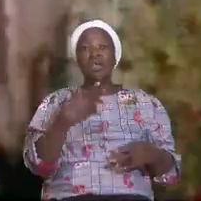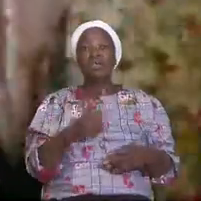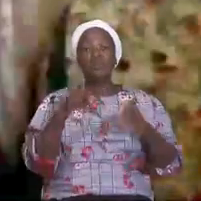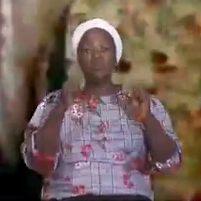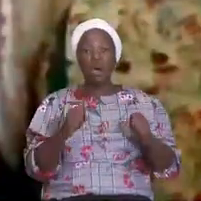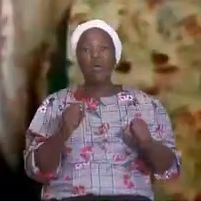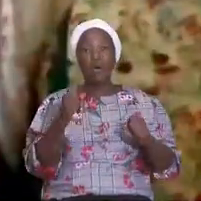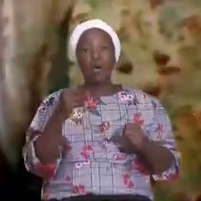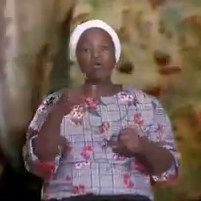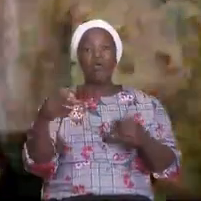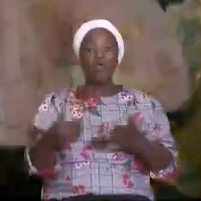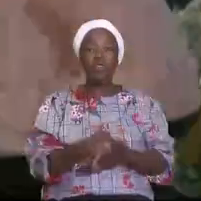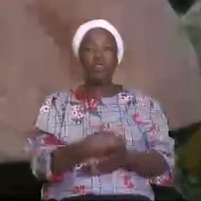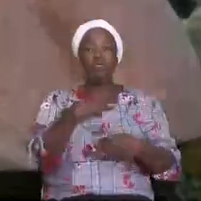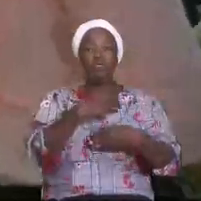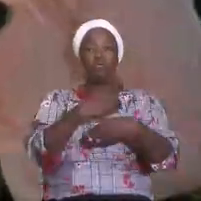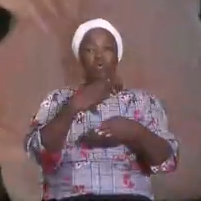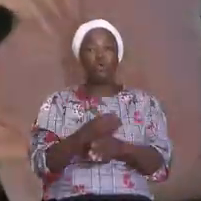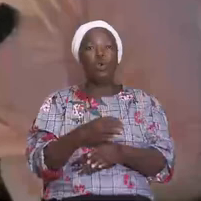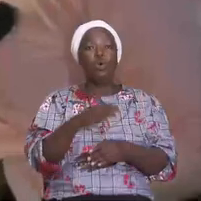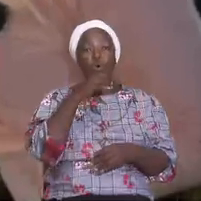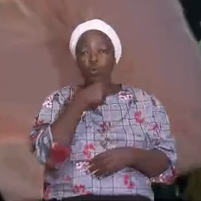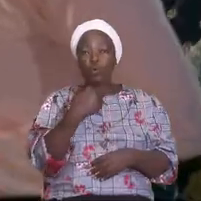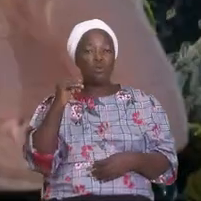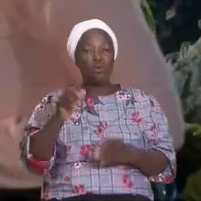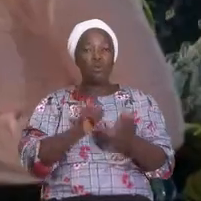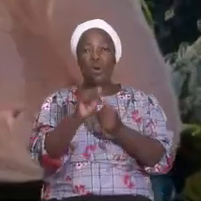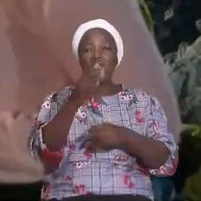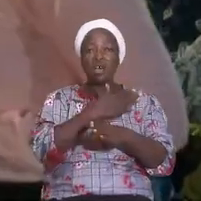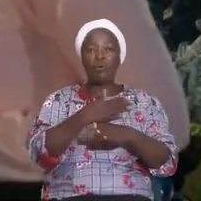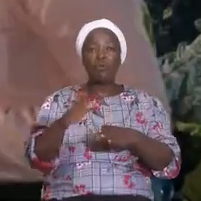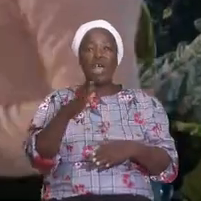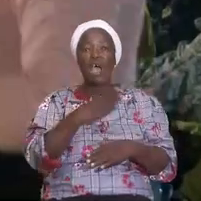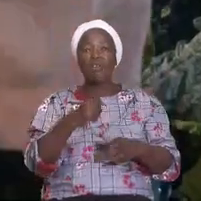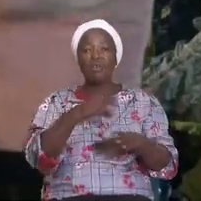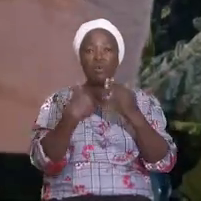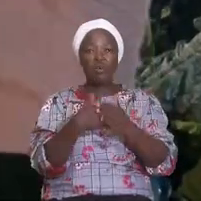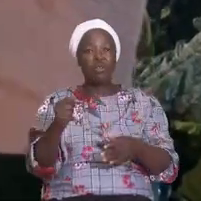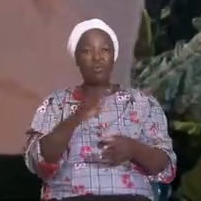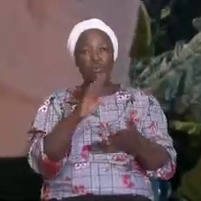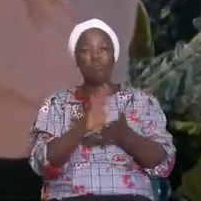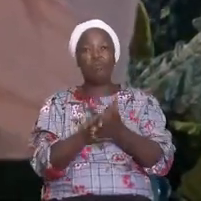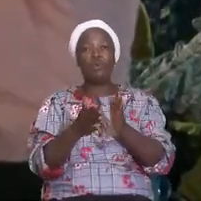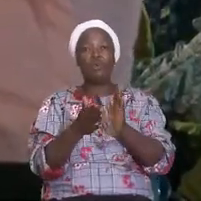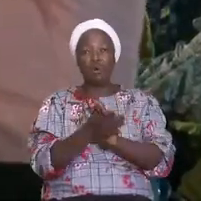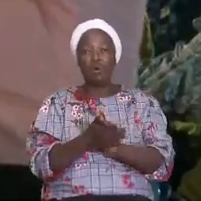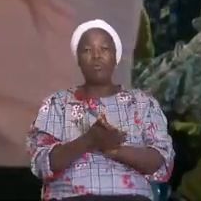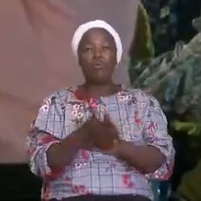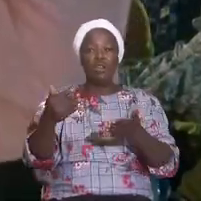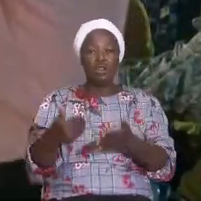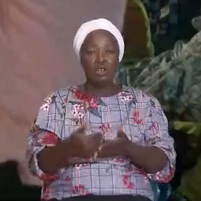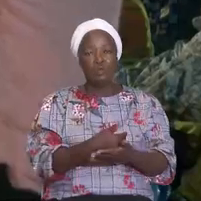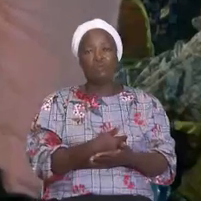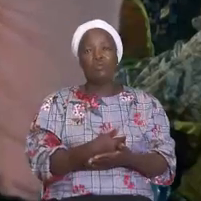nouvelle vie, la puissance d'un nouveau caractère, la puissance d'une nouvelle créature. Les choses anciennes vont